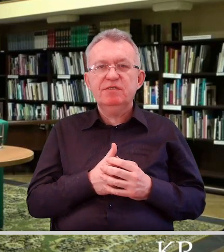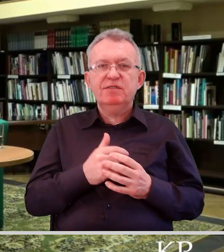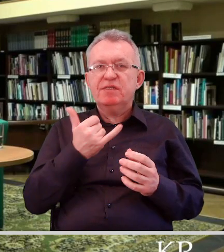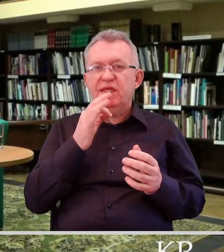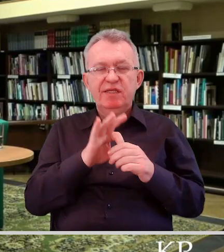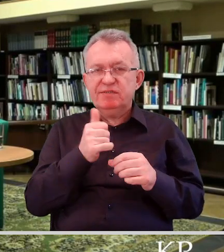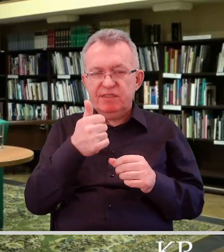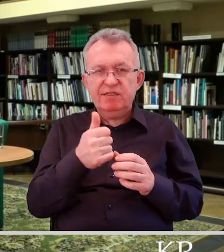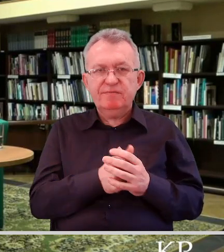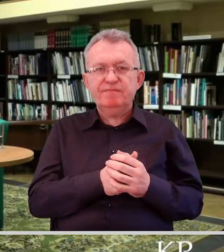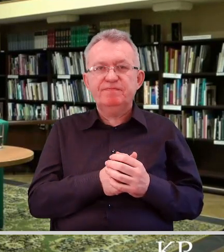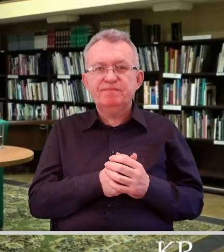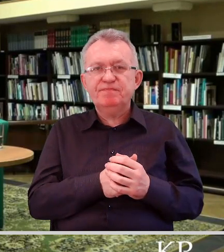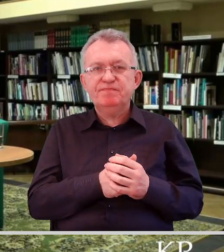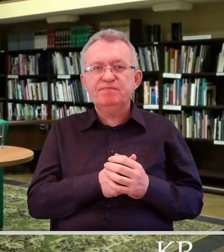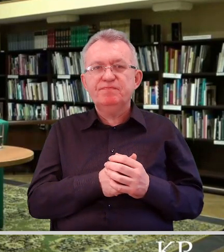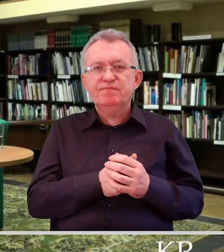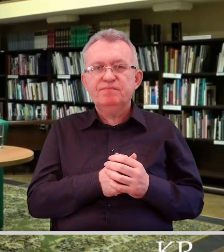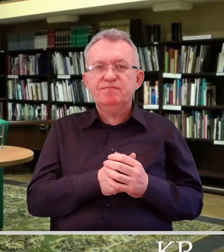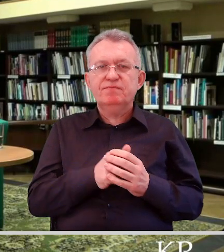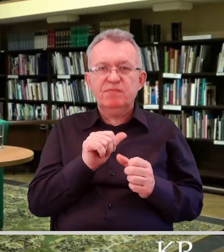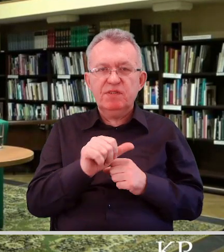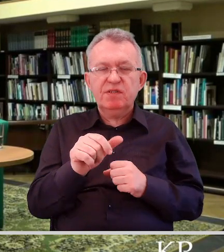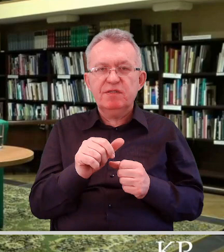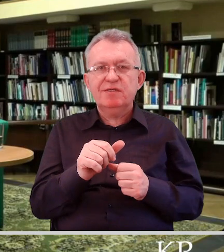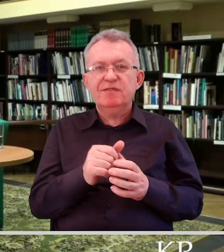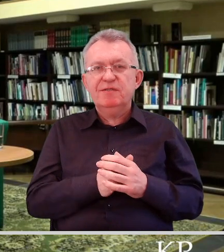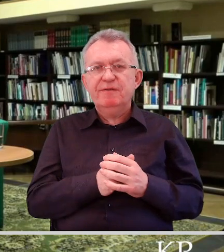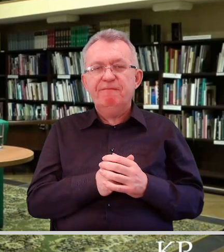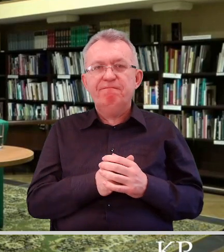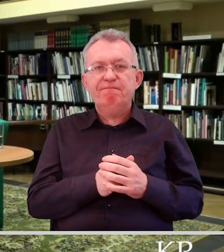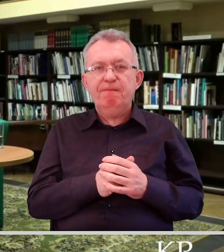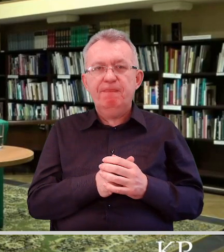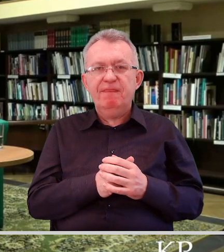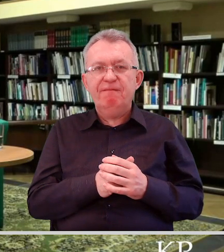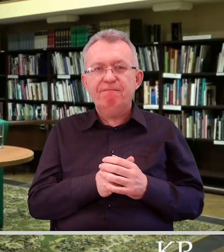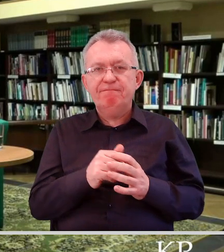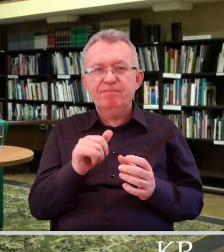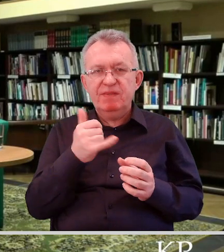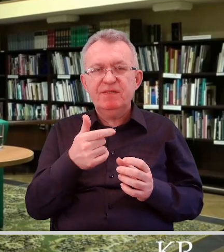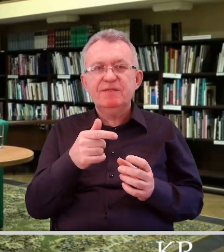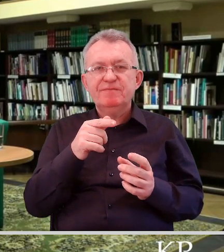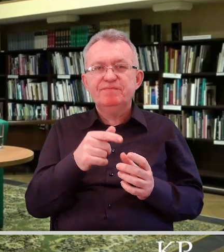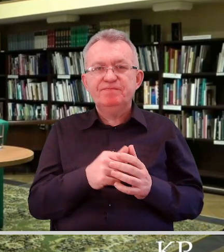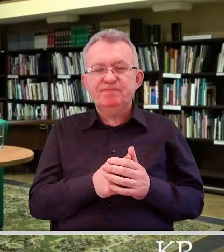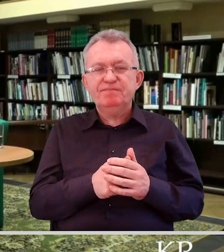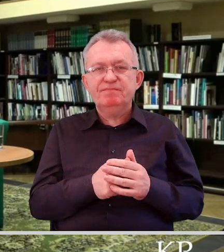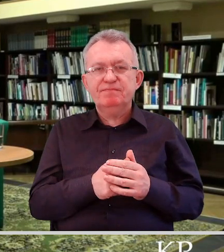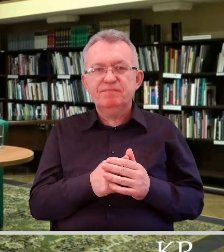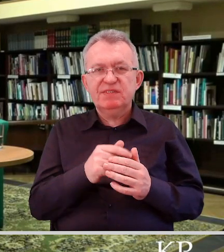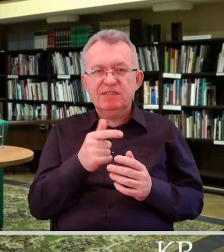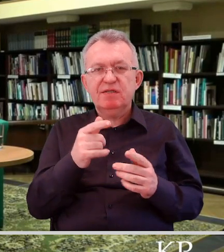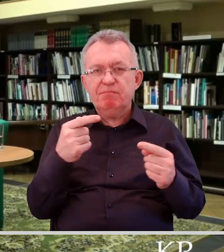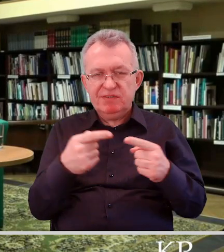jedyne, także zawsze Inga określiła mnie też jako piszącą scenariusze czy sztuki teatralne i mi to